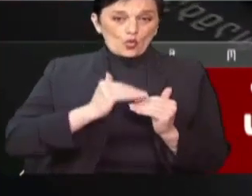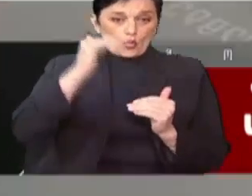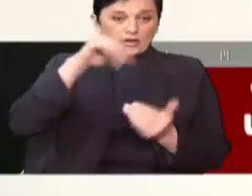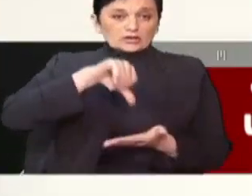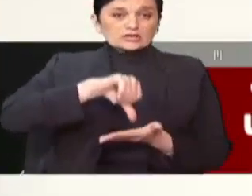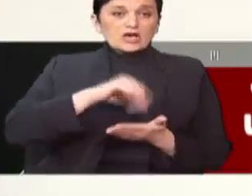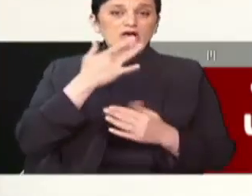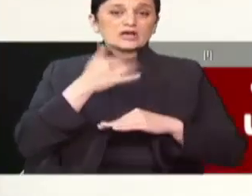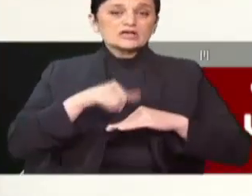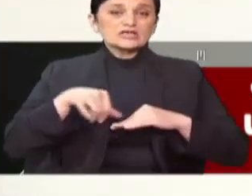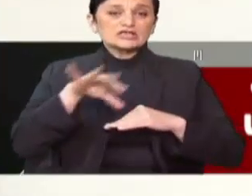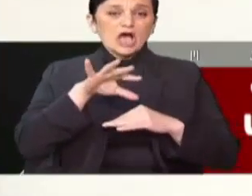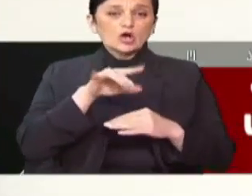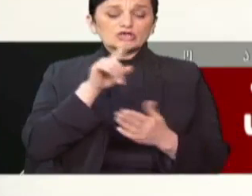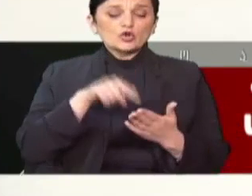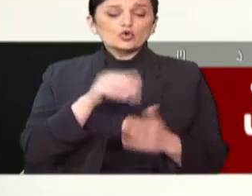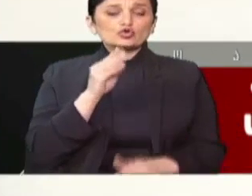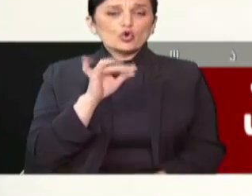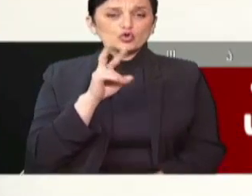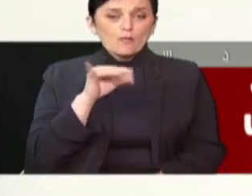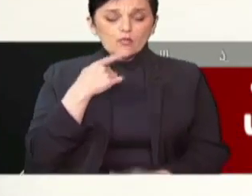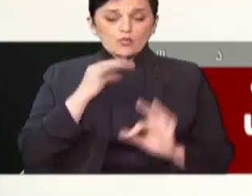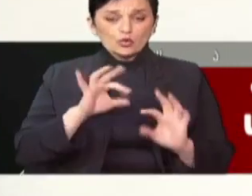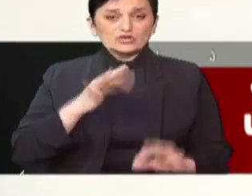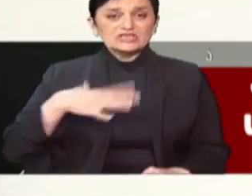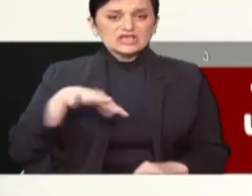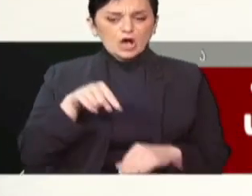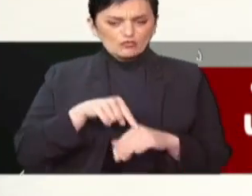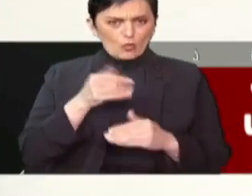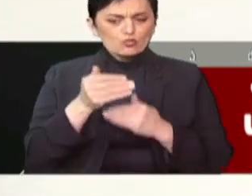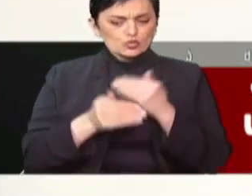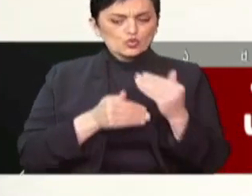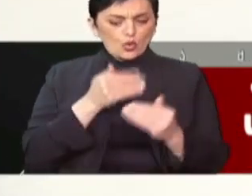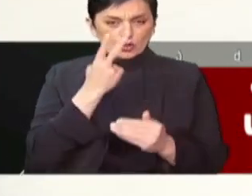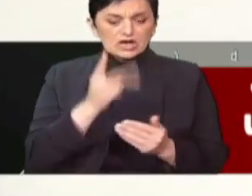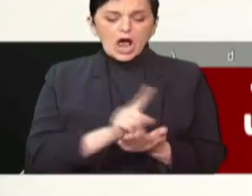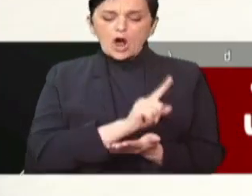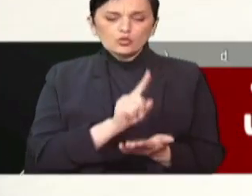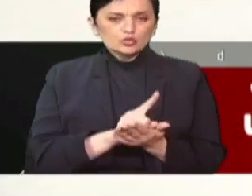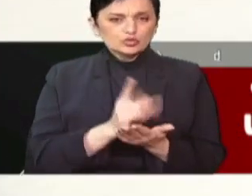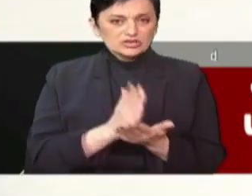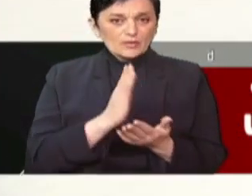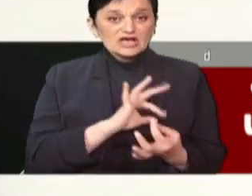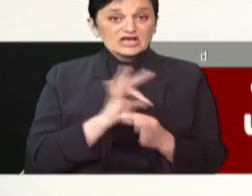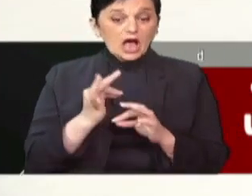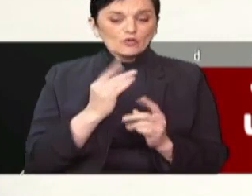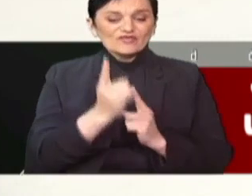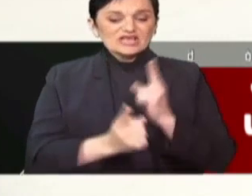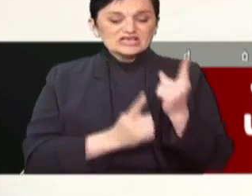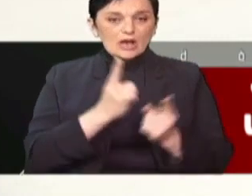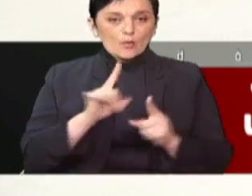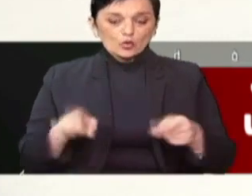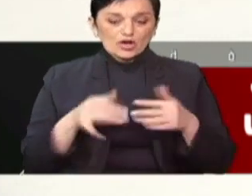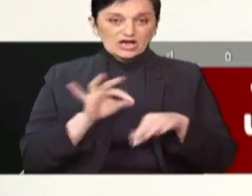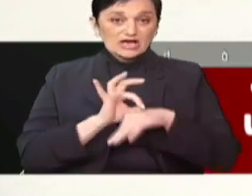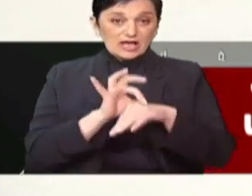წარმომადგენელმა საგარეო საკითხებში ჟოზეფ ბორელმა განაცხადა, რომ საქართველო განიცდის პროგრესს, თუმცა აუცილებელი არის გარკვეული რეფორმების განხორციელება